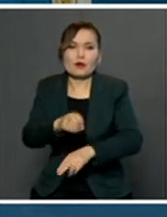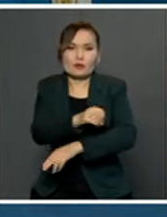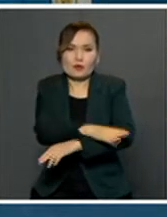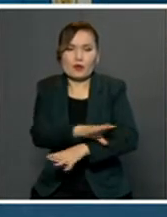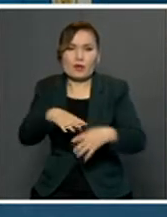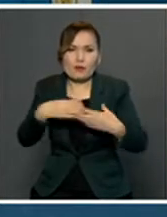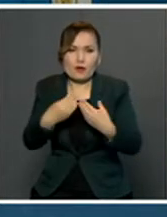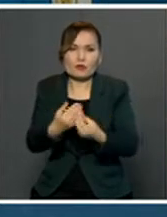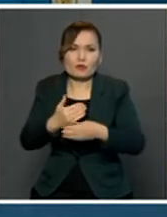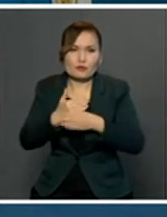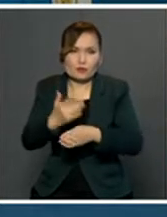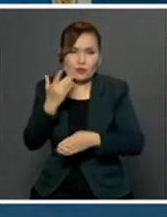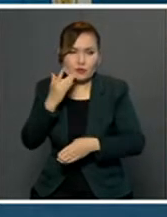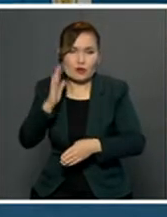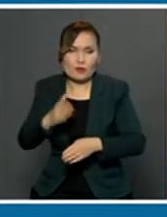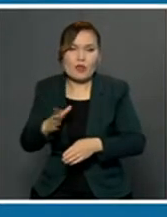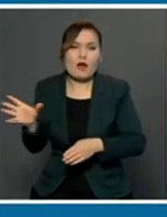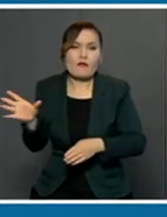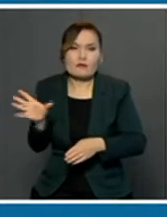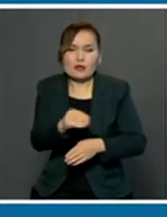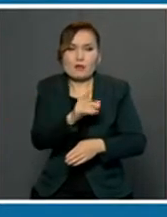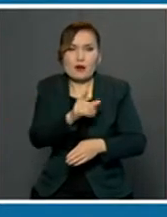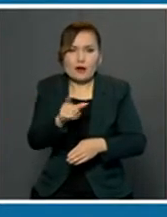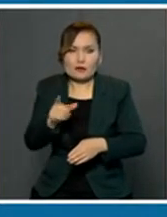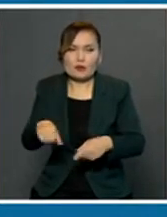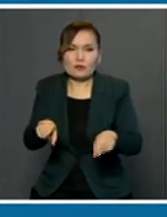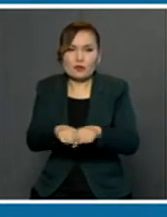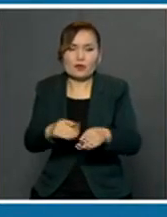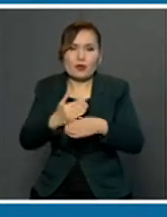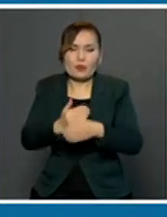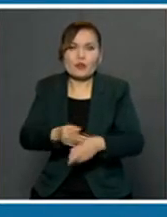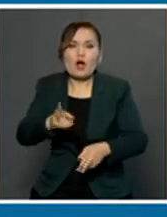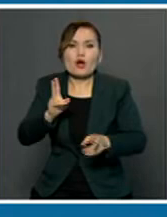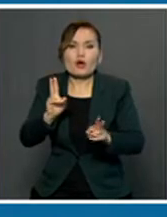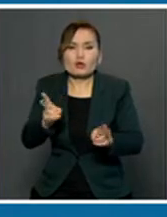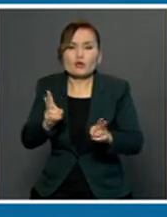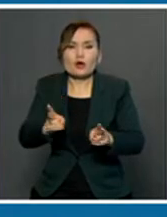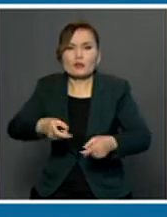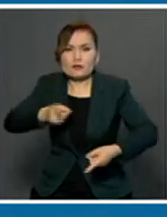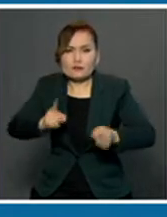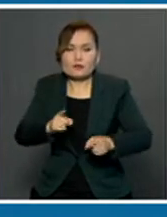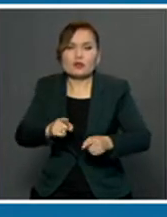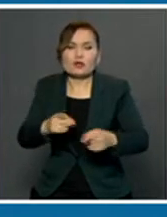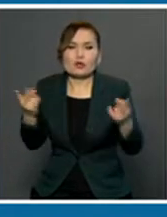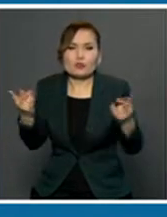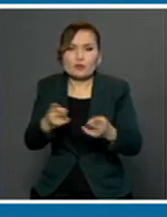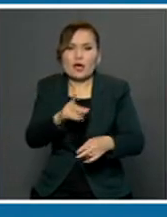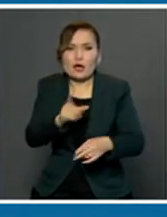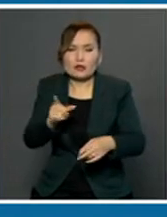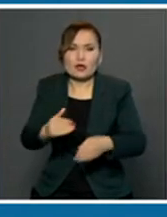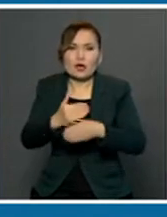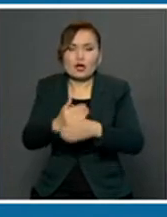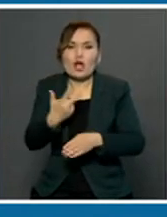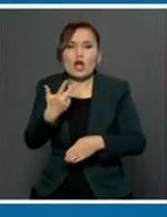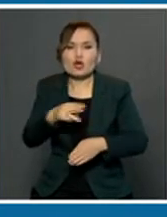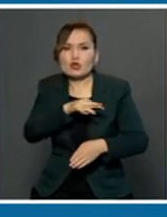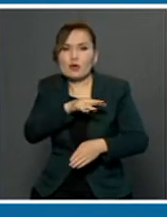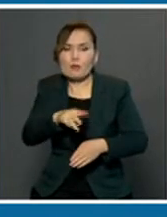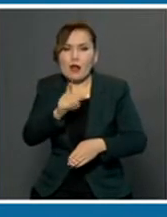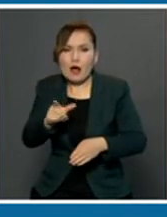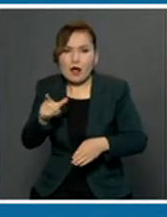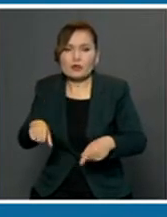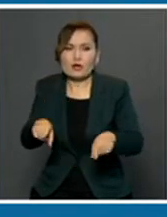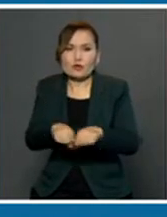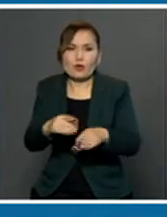қауіп төндіре алмаймыз. Көмек белгіленген тәртіп бойынша шын мәнінде мұқтаж адамдарға ғана беріледі. Жалпы 3 миллионға жуық